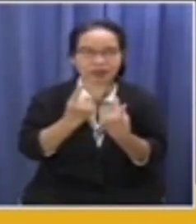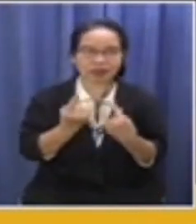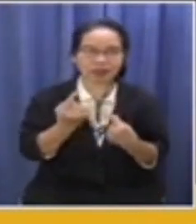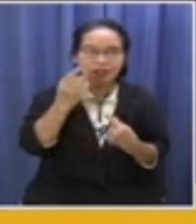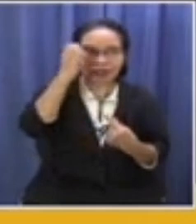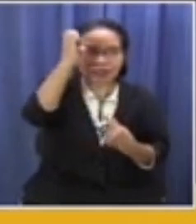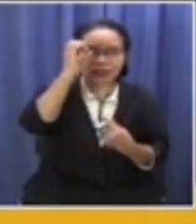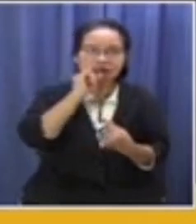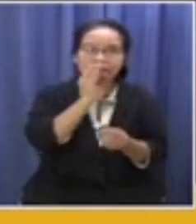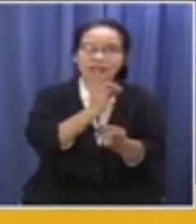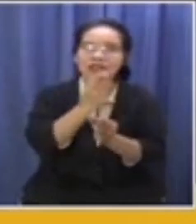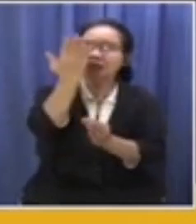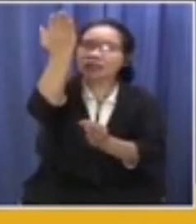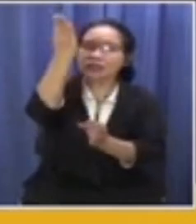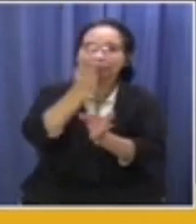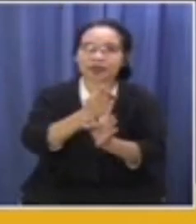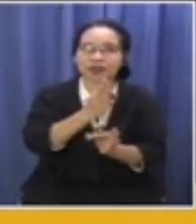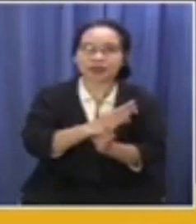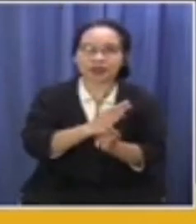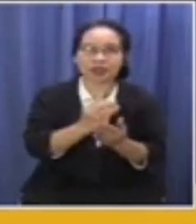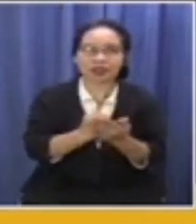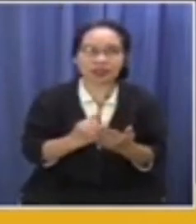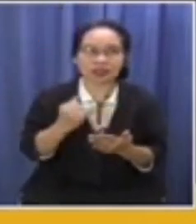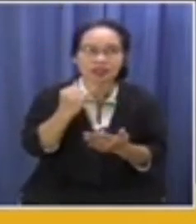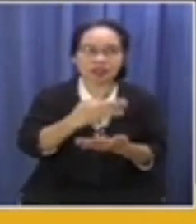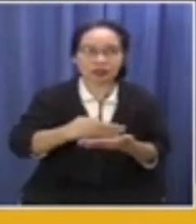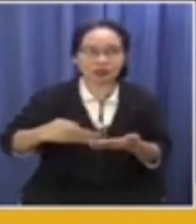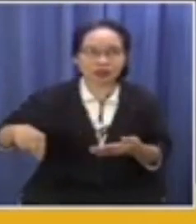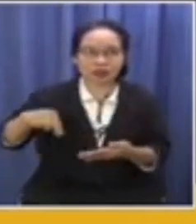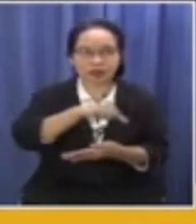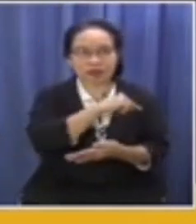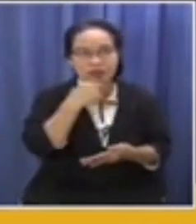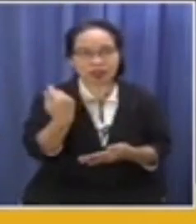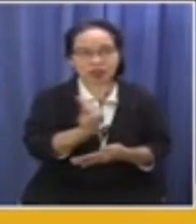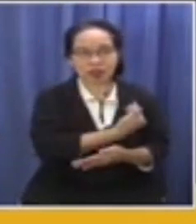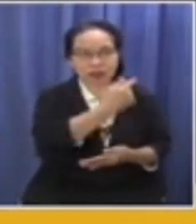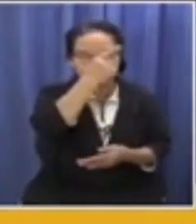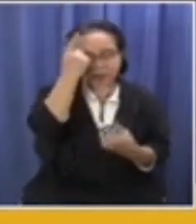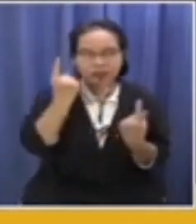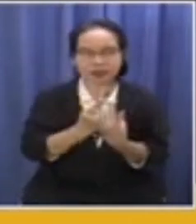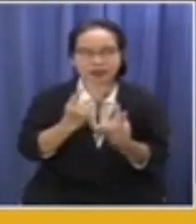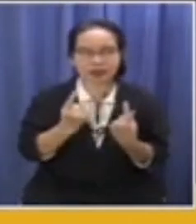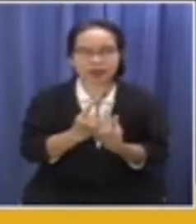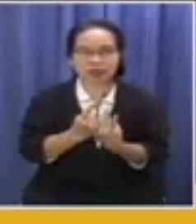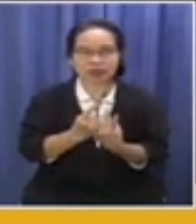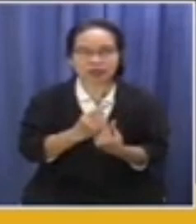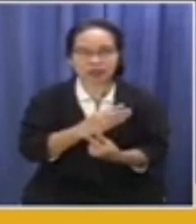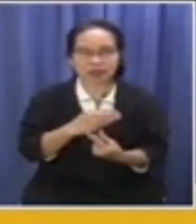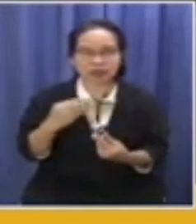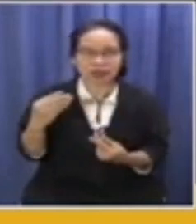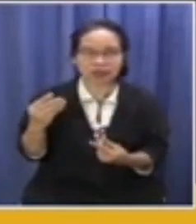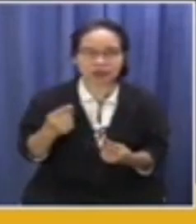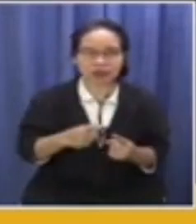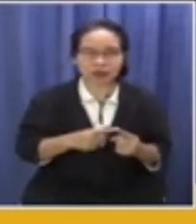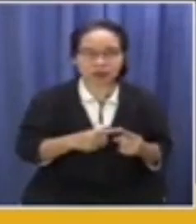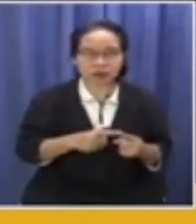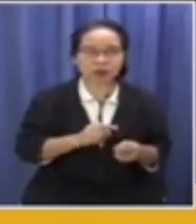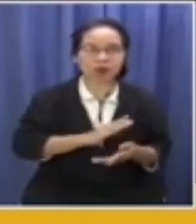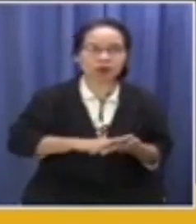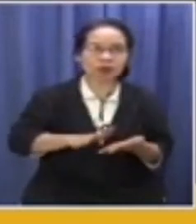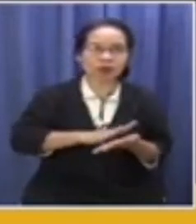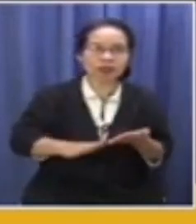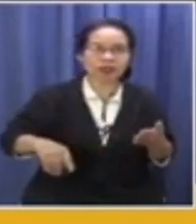kasalanan ay tapat at Banal siya na tayo'y patatawarin sa ating mga kasalanan at